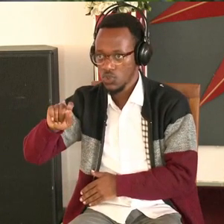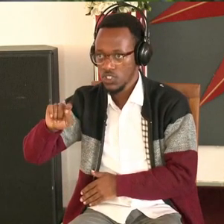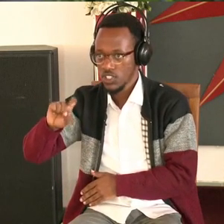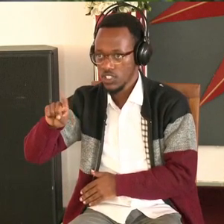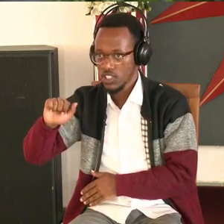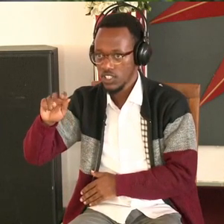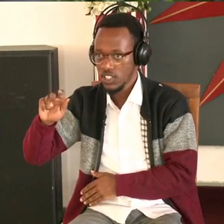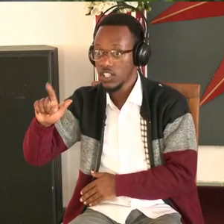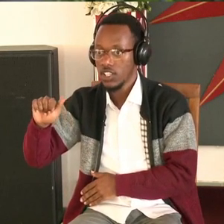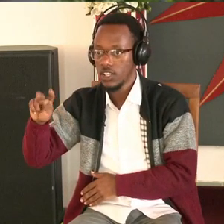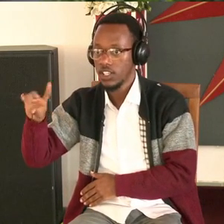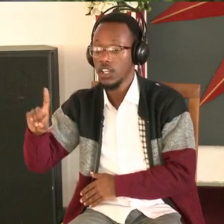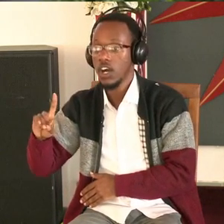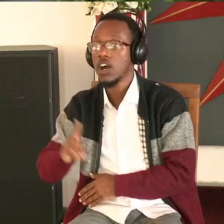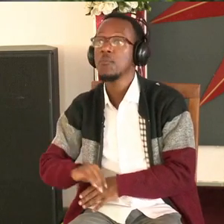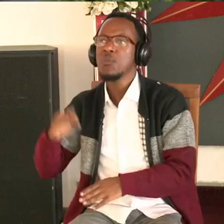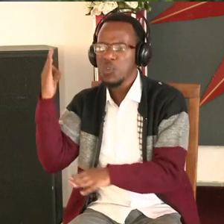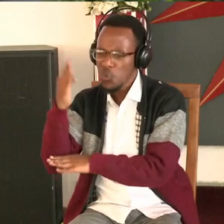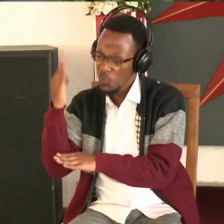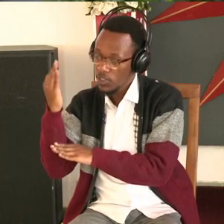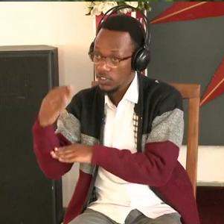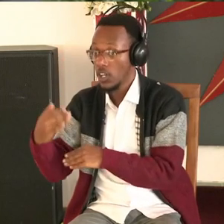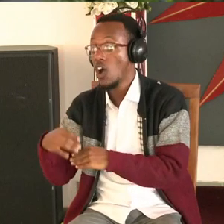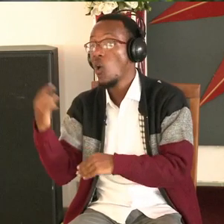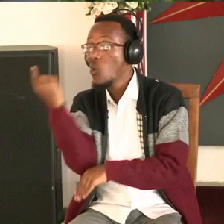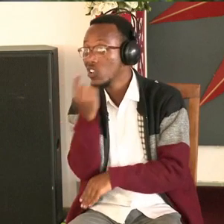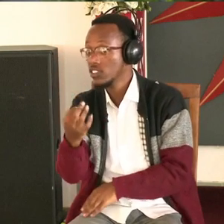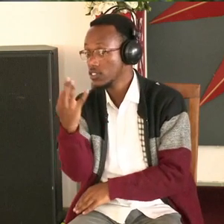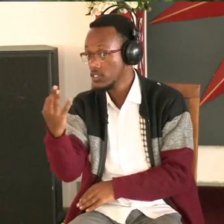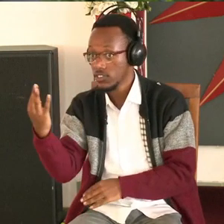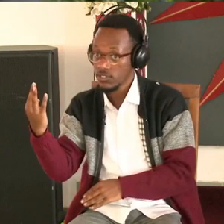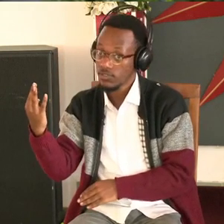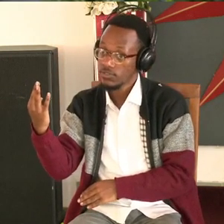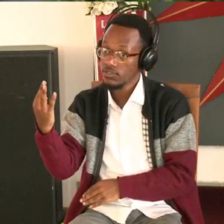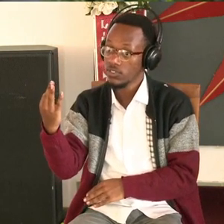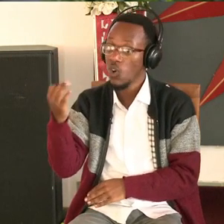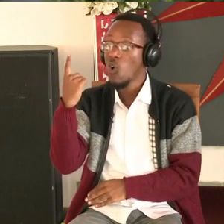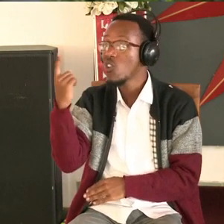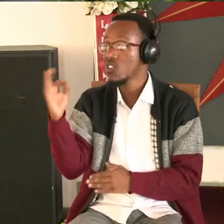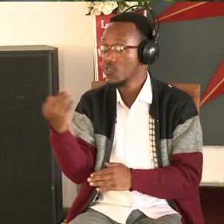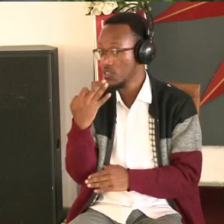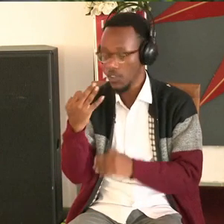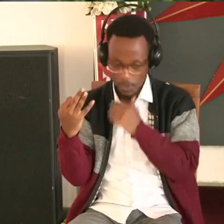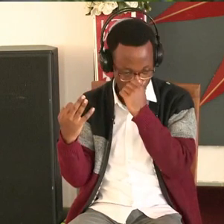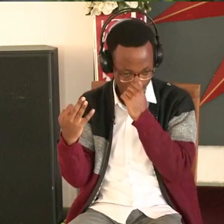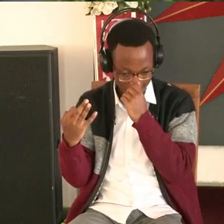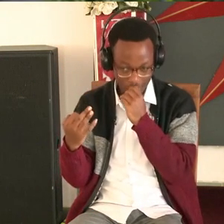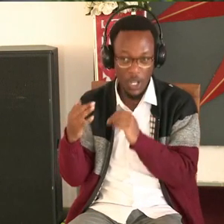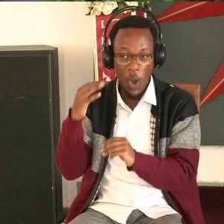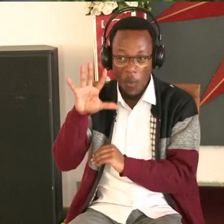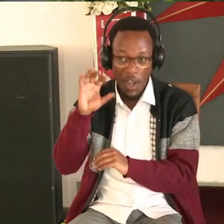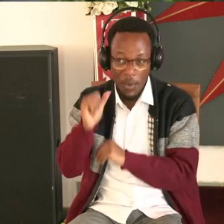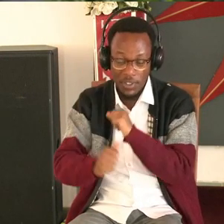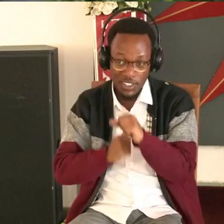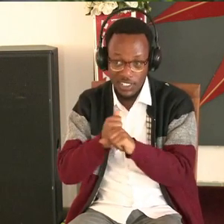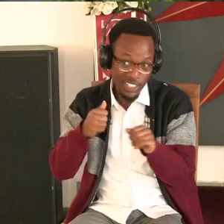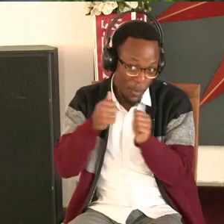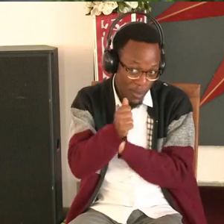Ce n'est que 3 fois. En 50 ans, que je n'ai pas pu être